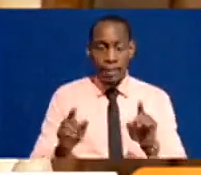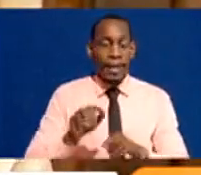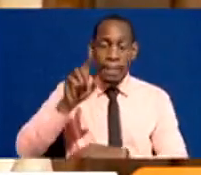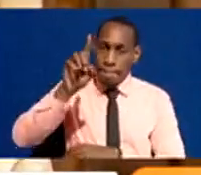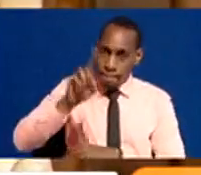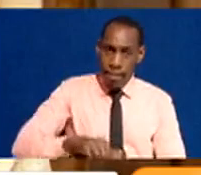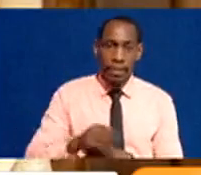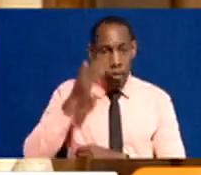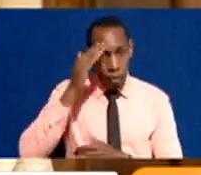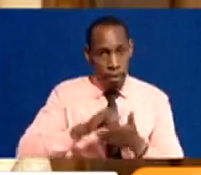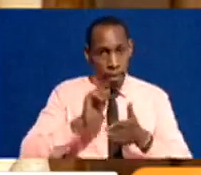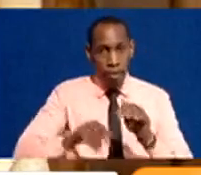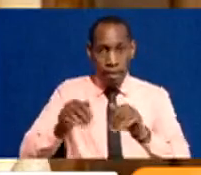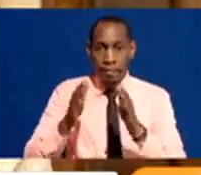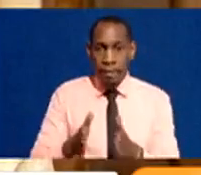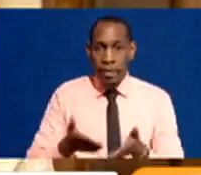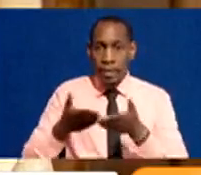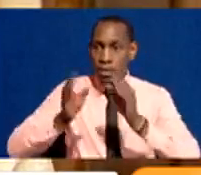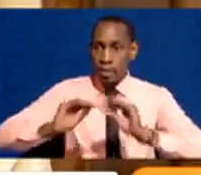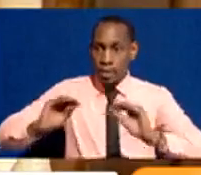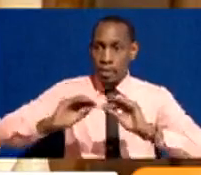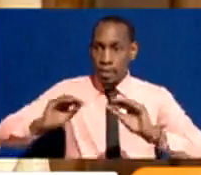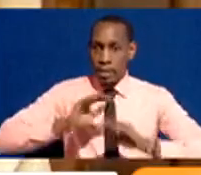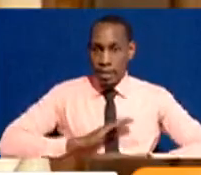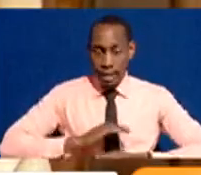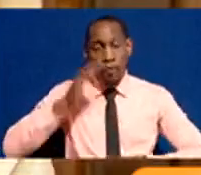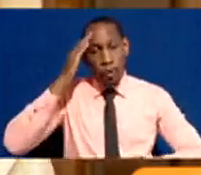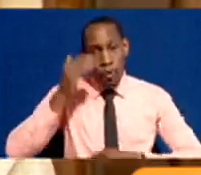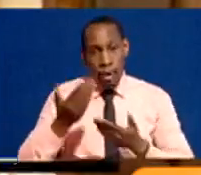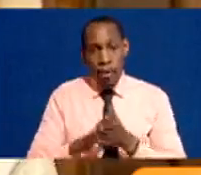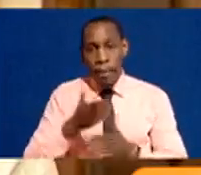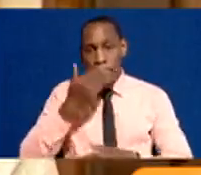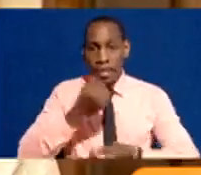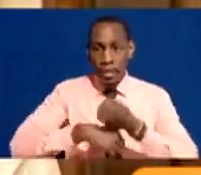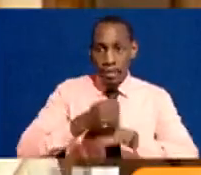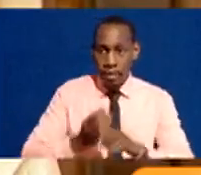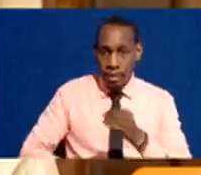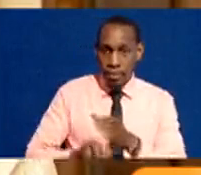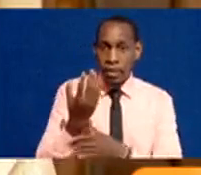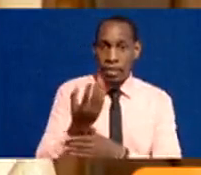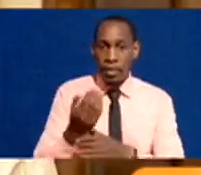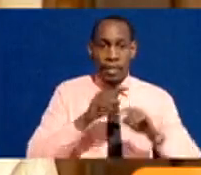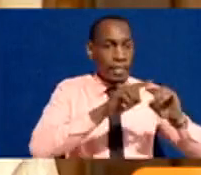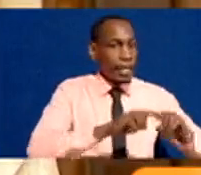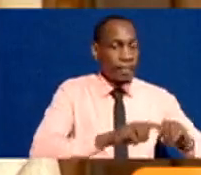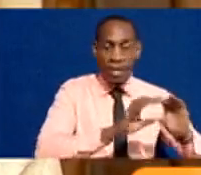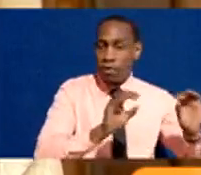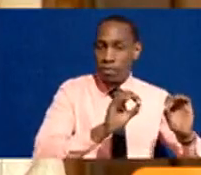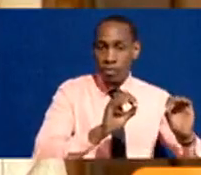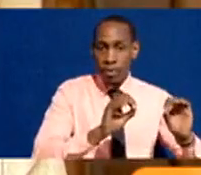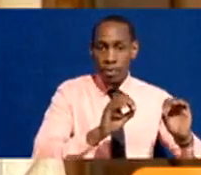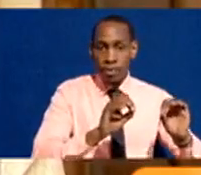lazima tuwazingatie kwamba wakulima waweze kupewa mafunzo ya kutosha kujua namna mbinu bora za kuzalisha ambazo hazitegemei